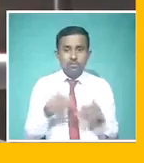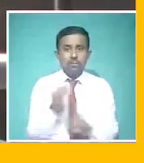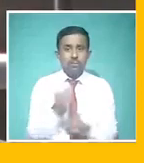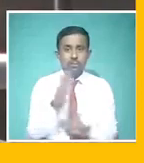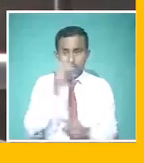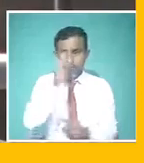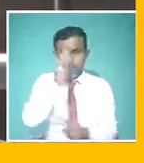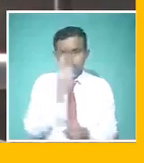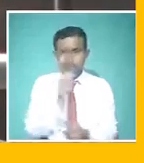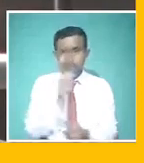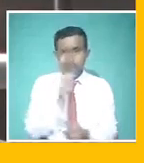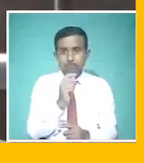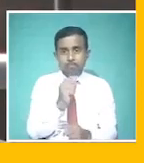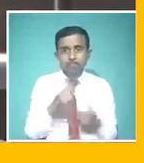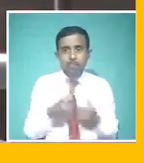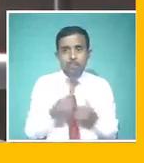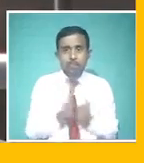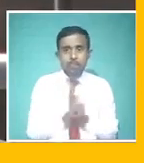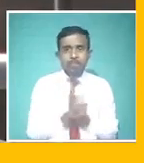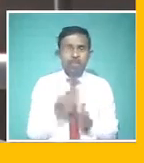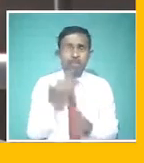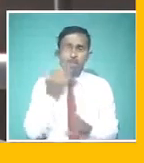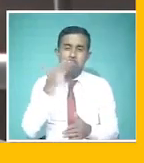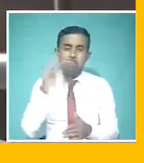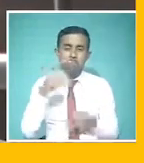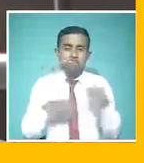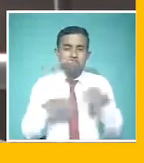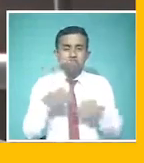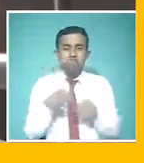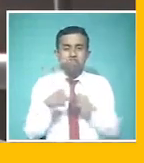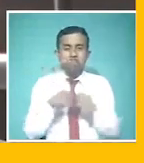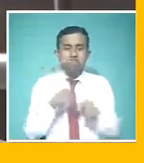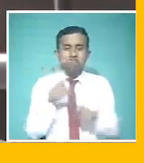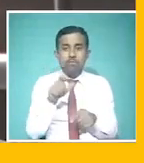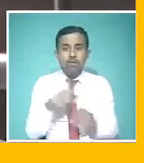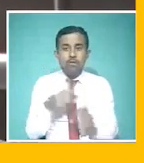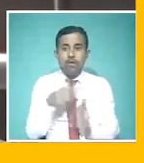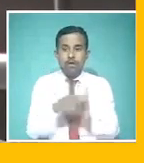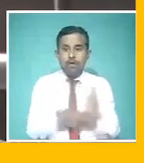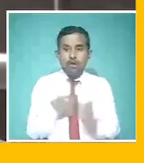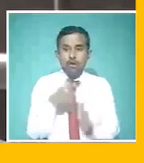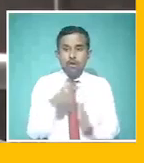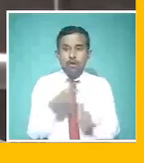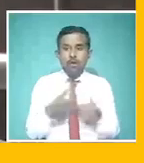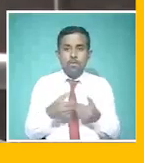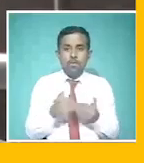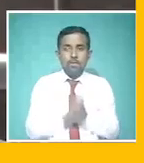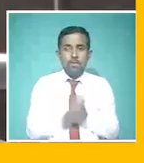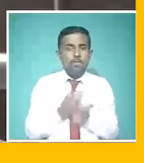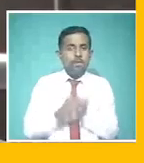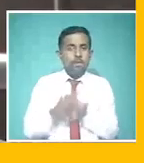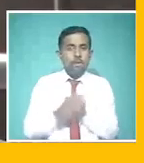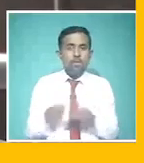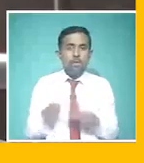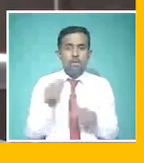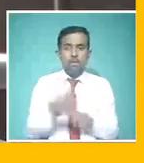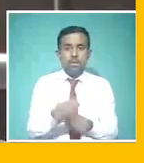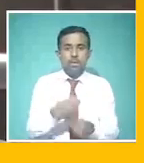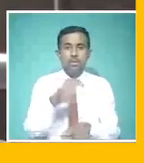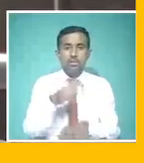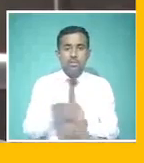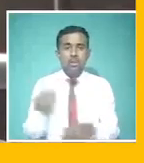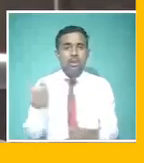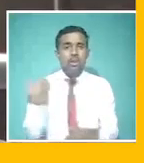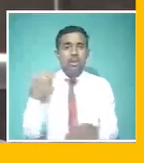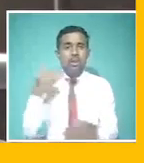අඹවත්තේ වැඩ කරපු හැටි සමහරු කිව්වා. ඒ විතරක්ද නෑ, ඉංජිනේරු සංස්ථාවේ සේවකයෝ සජිත්ගේ බිරිඳ ජලනිට